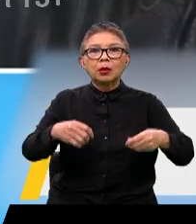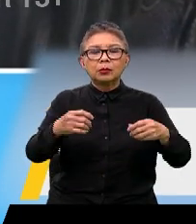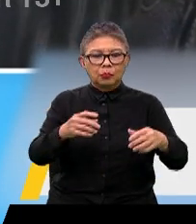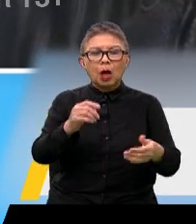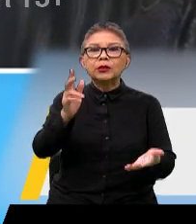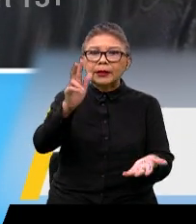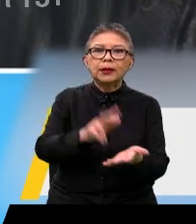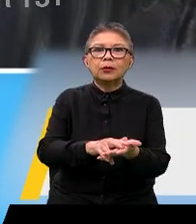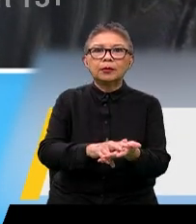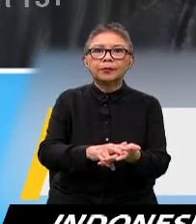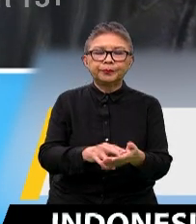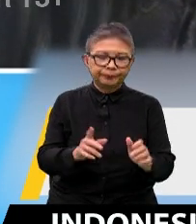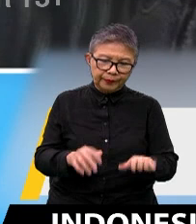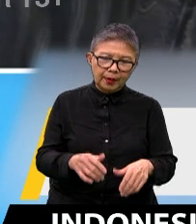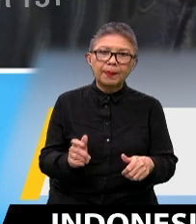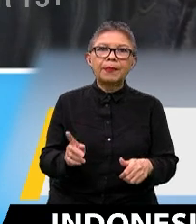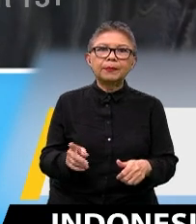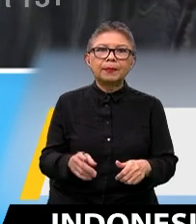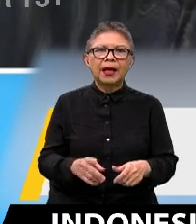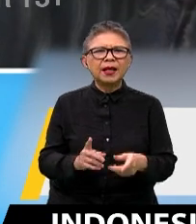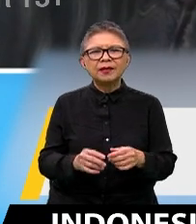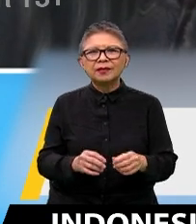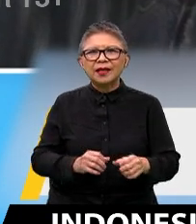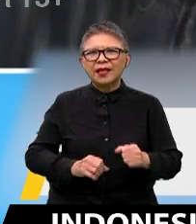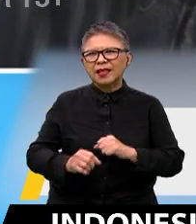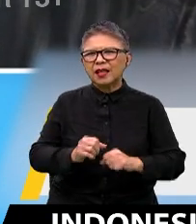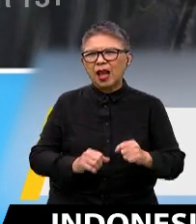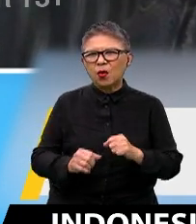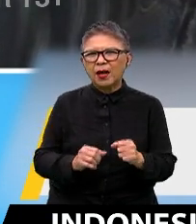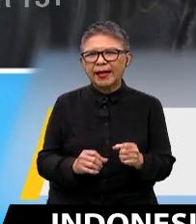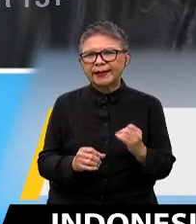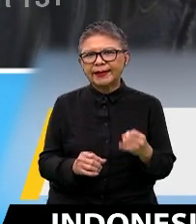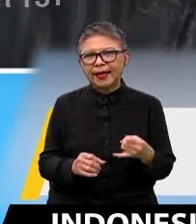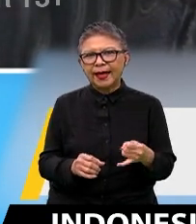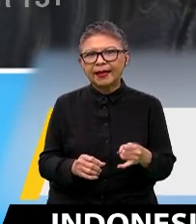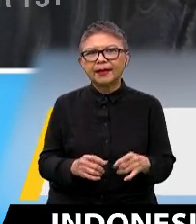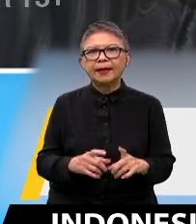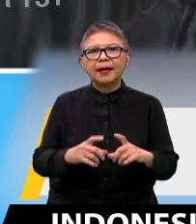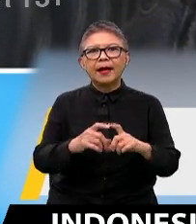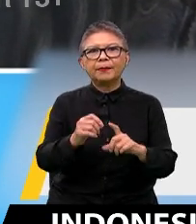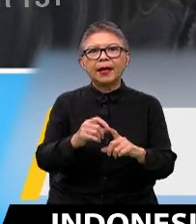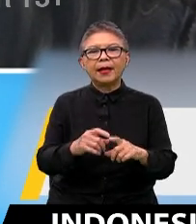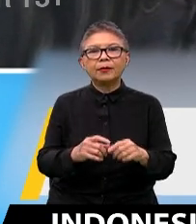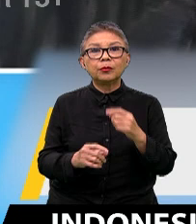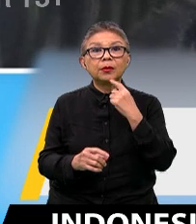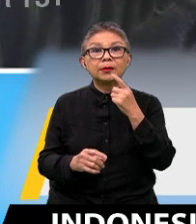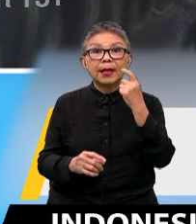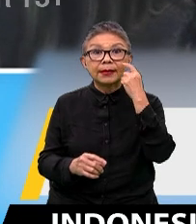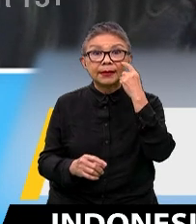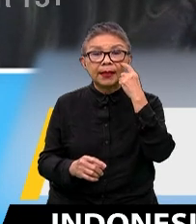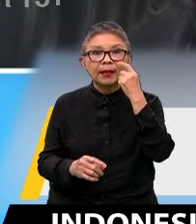ada perbuatan yang tidak baik menurut saudara Amanda di kesaksian saudara Amanda